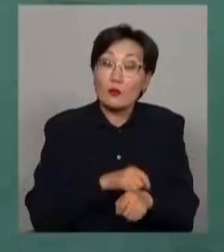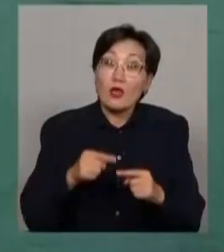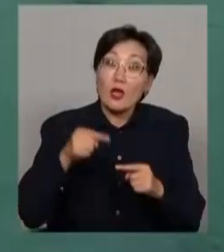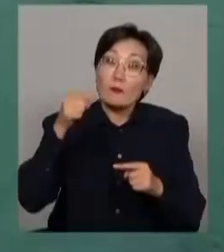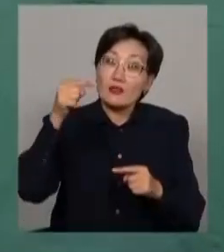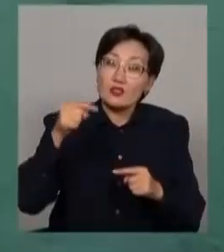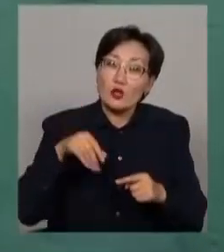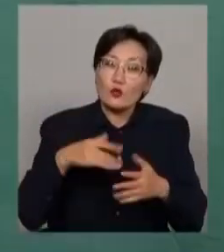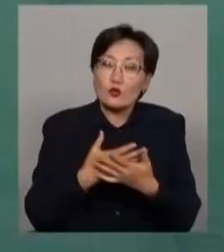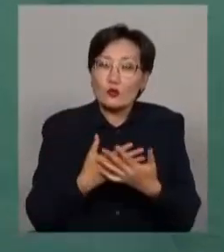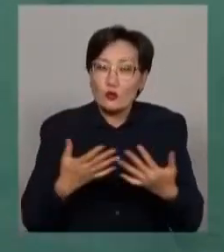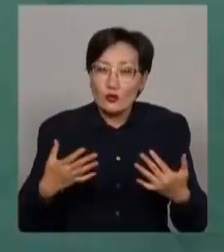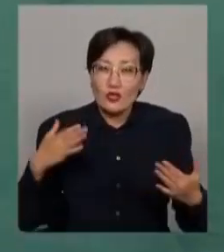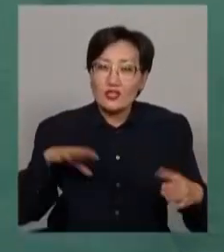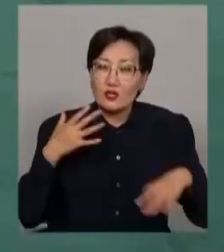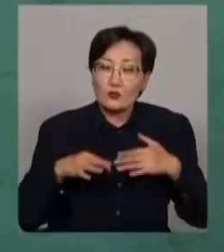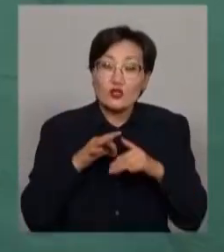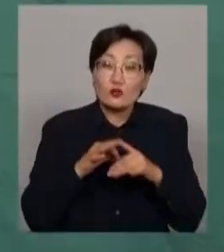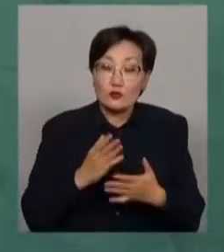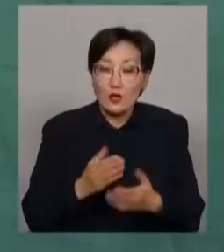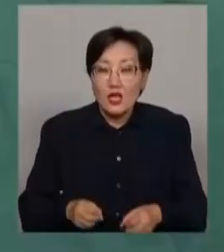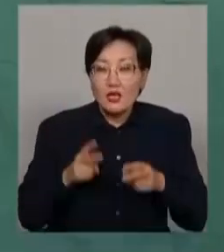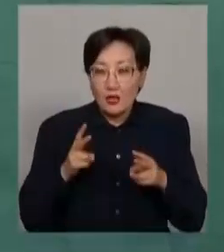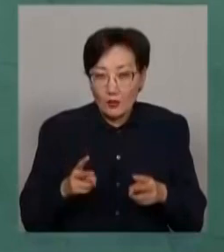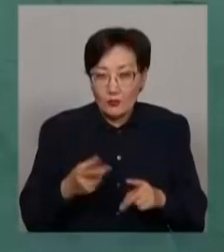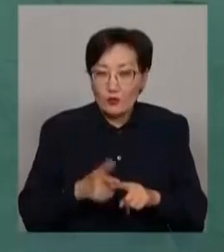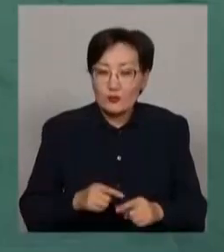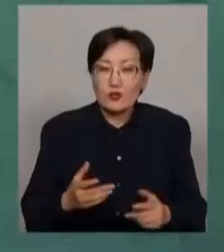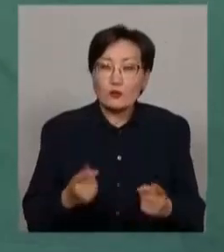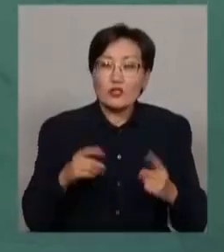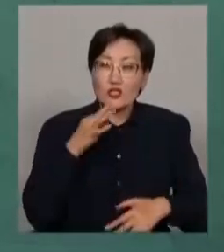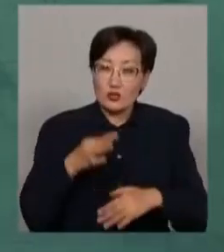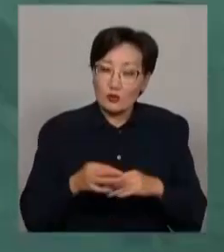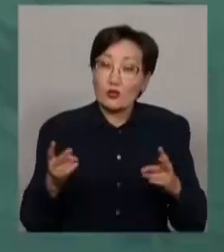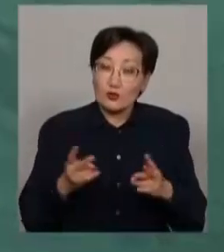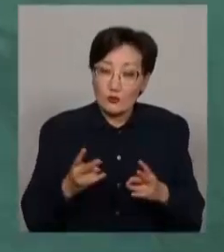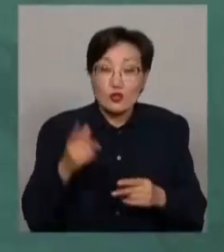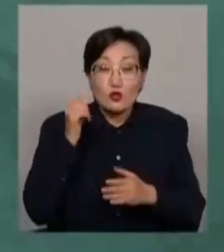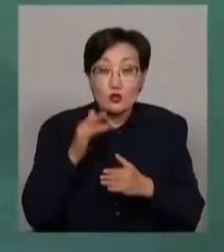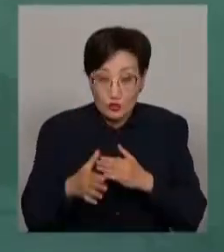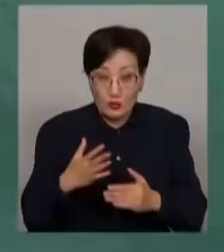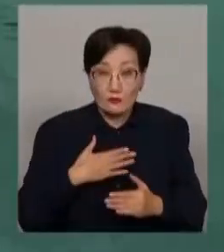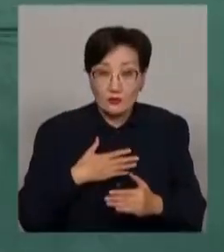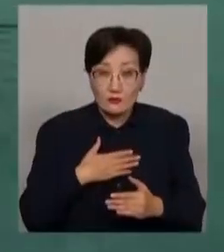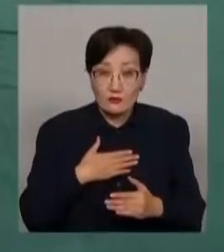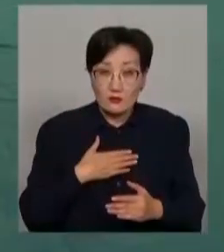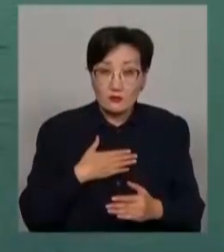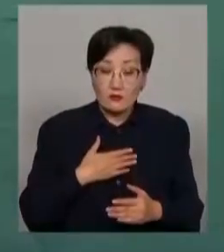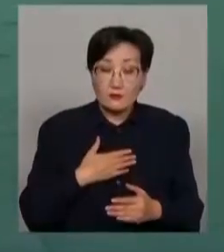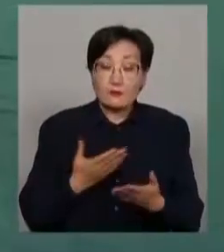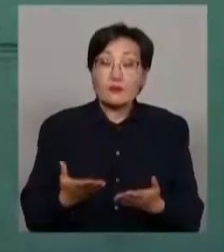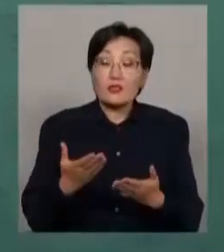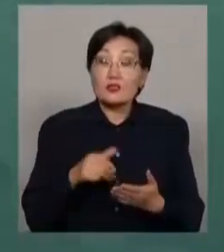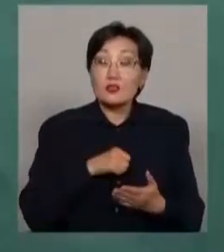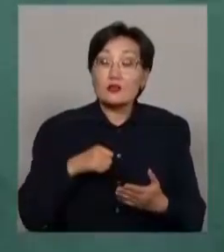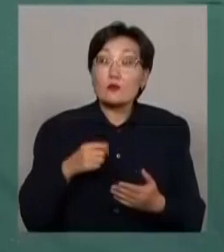түрлі трюктерін жасап қайталап жатыр. Енді қауіпті екенін аса үлкен жауапкершілікті қажет ететінін түсініп тұрмыз. Міне